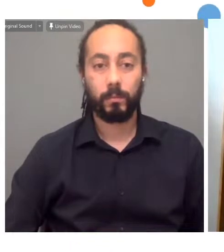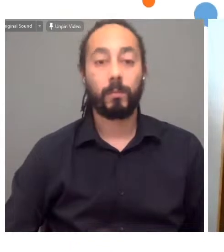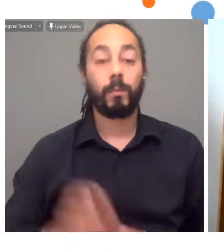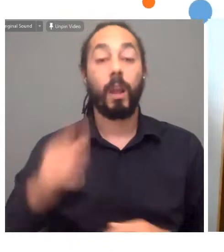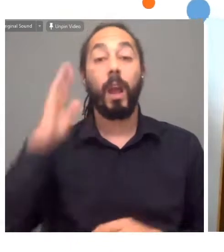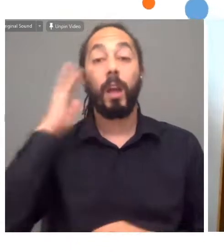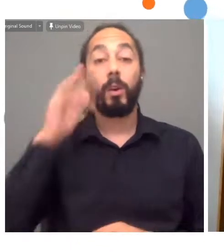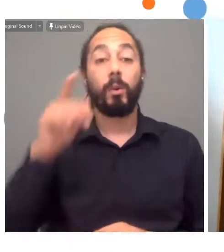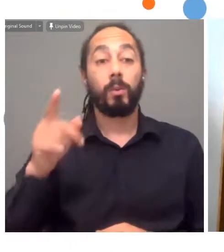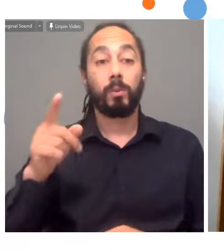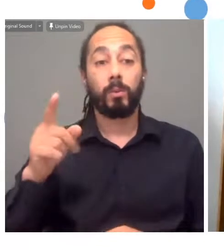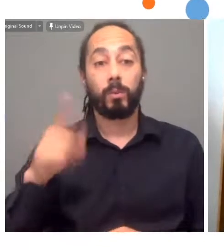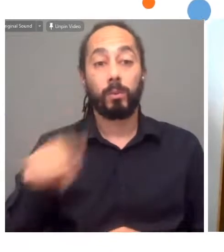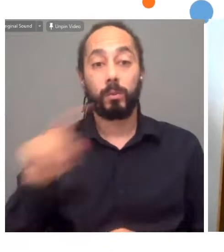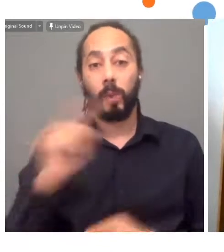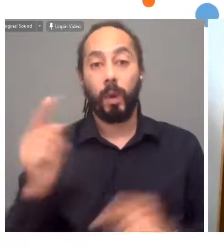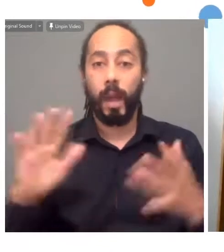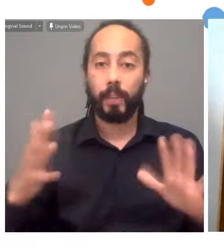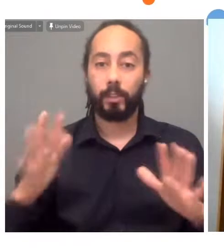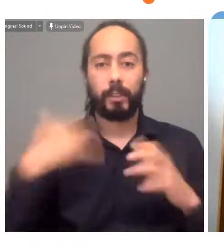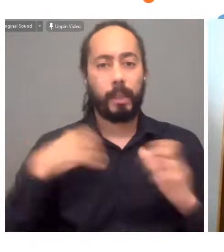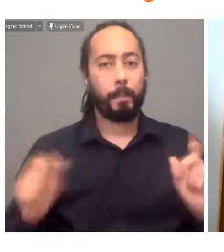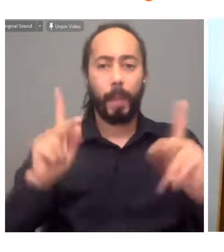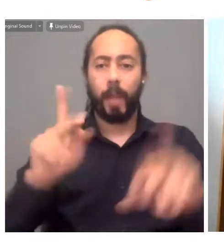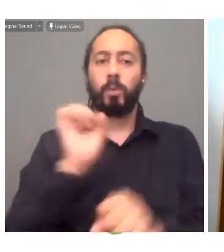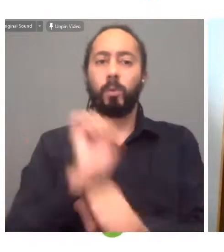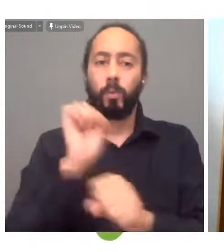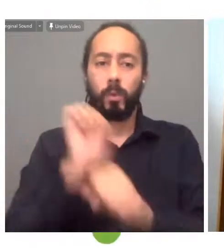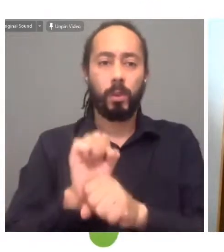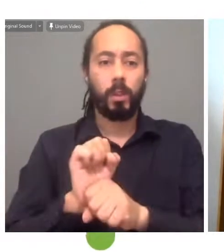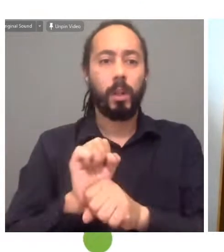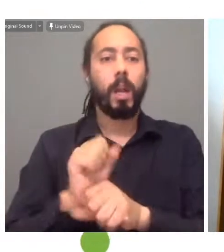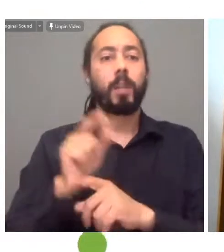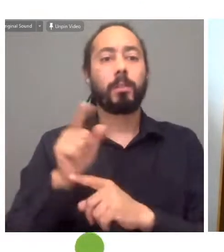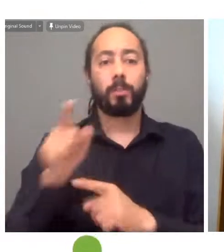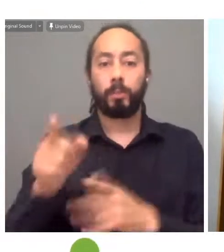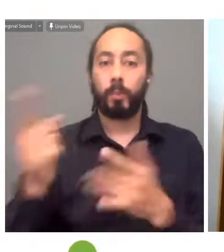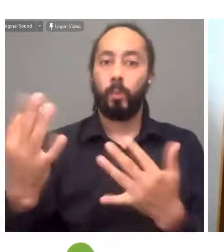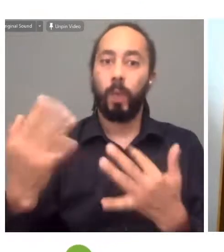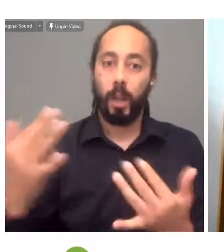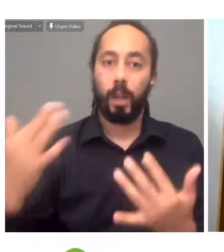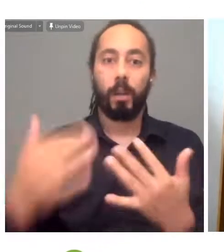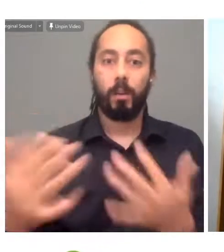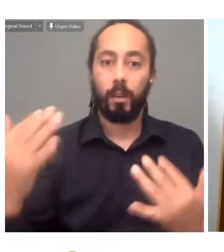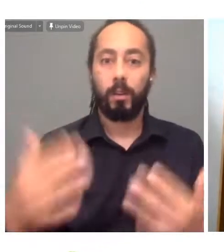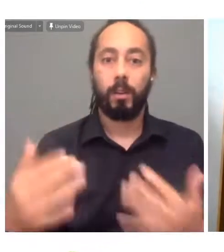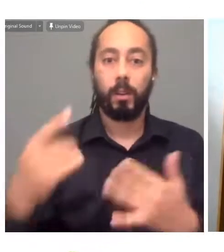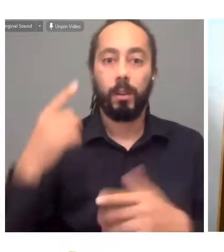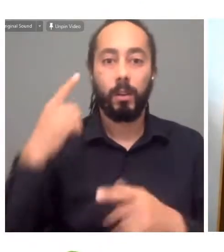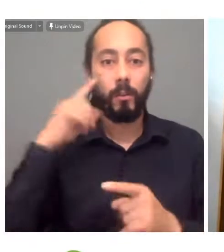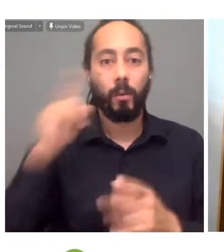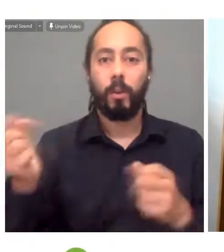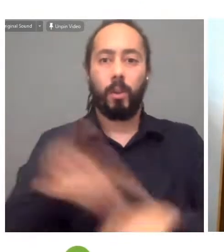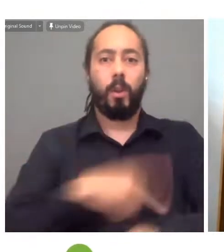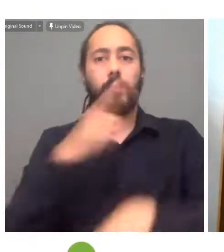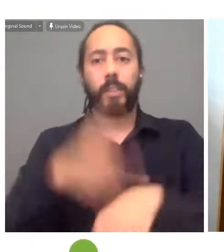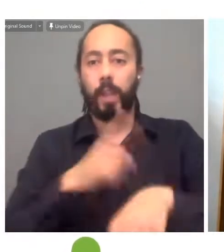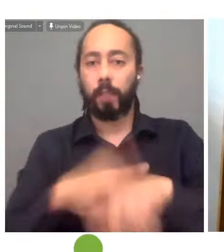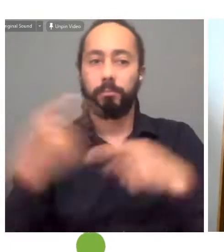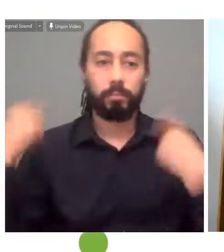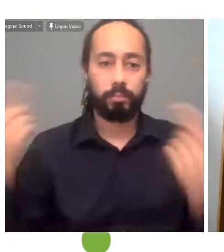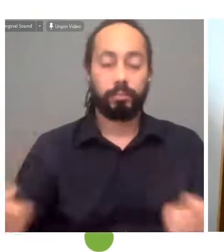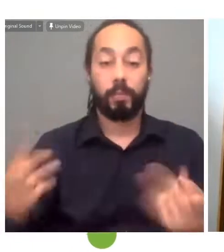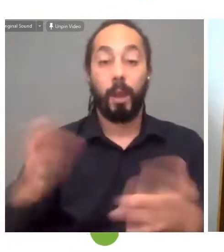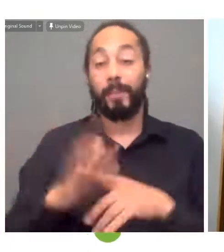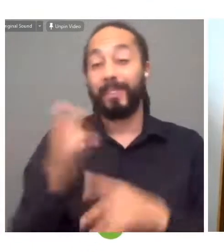autres, j'étais à l'usine C, le musée de Pointe-à-Calière, le Biodôme à Montréal. En août, j'étais au théâtre de la Dame de Cœur